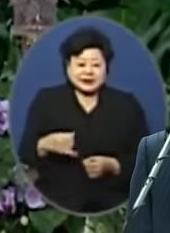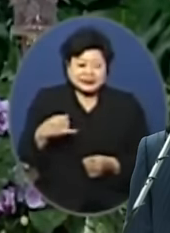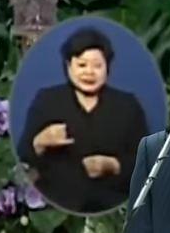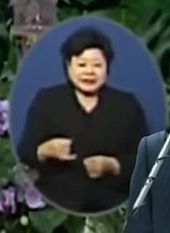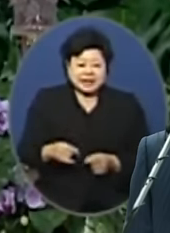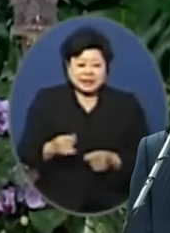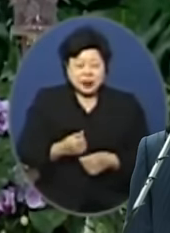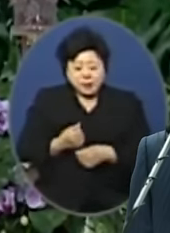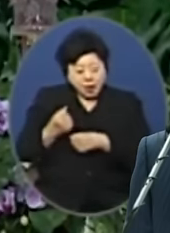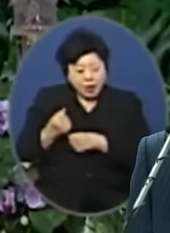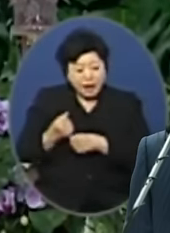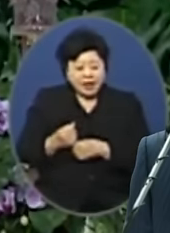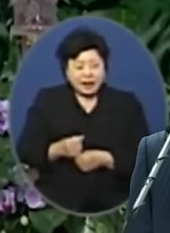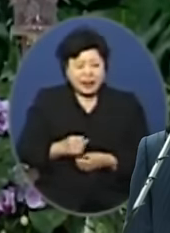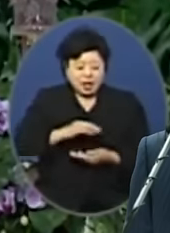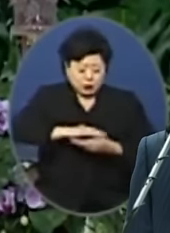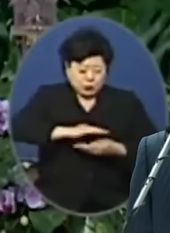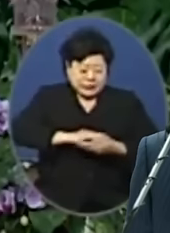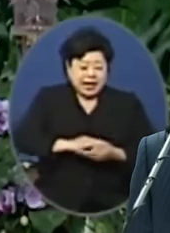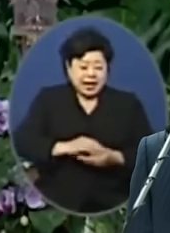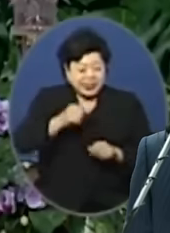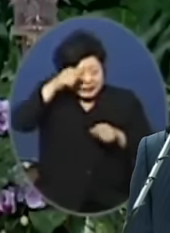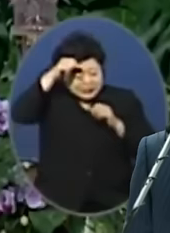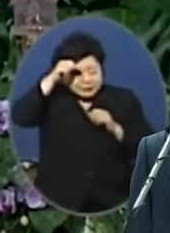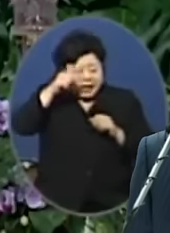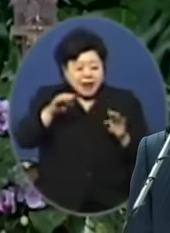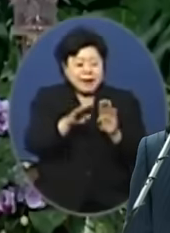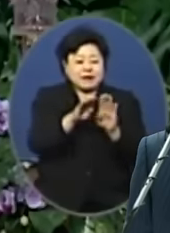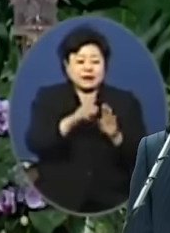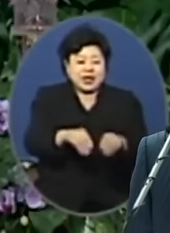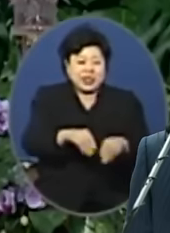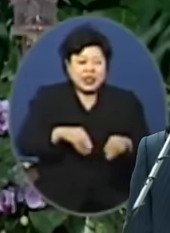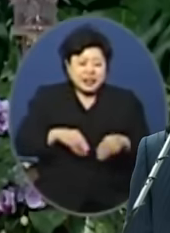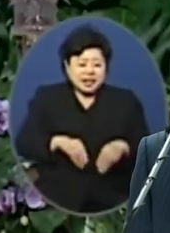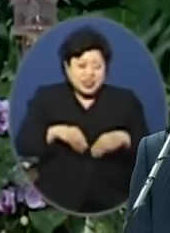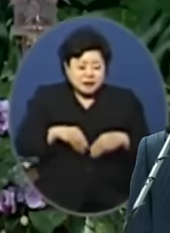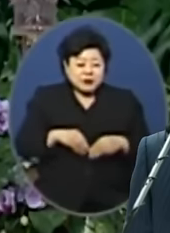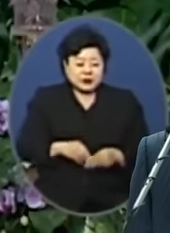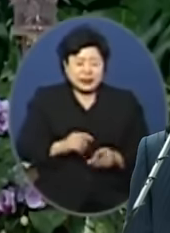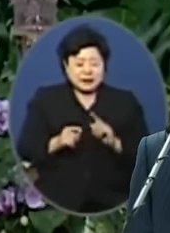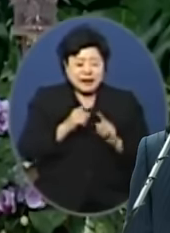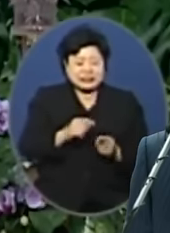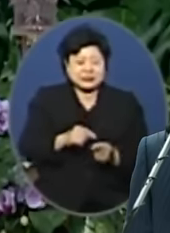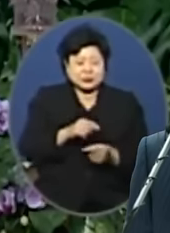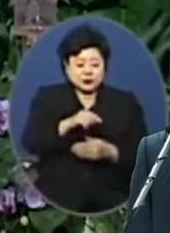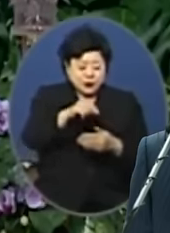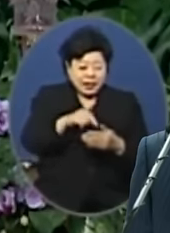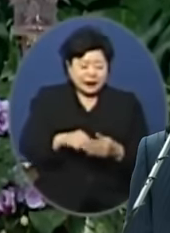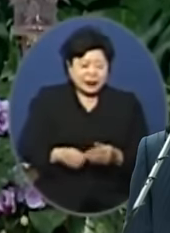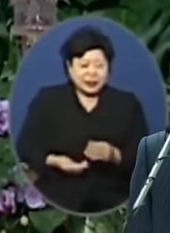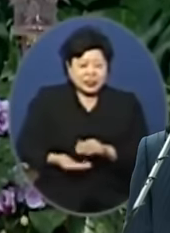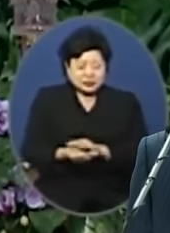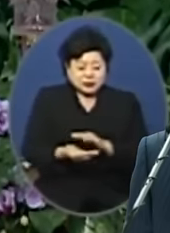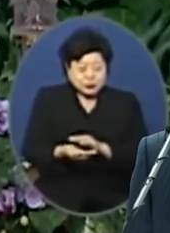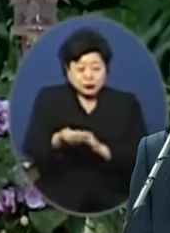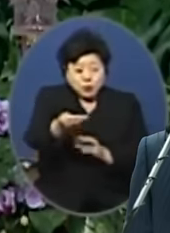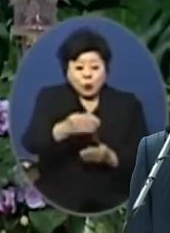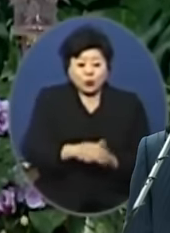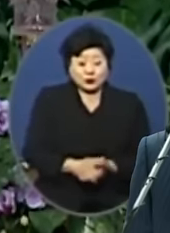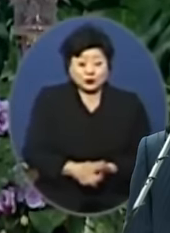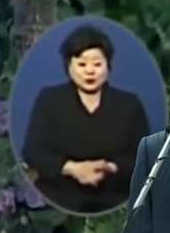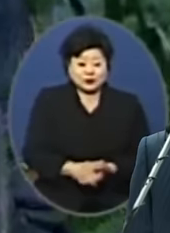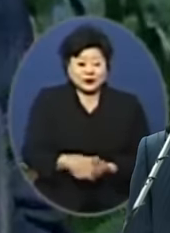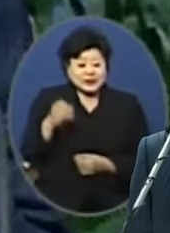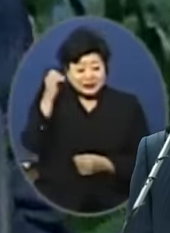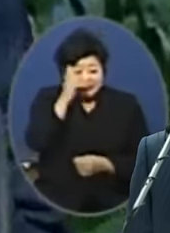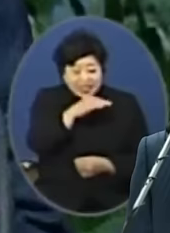위에 도시락 안에 신발 속에 방문에 이불 속에 교과서나 성경 갈피에 적어 넣어준다는 것입니다.